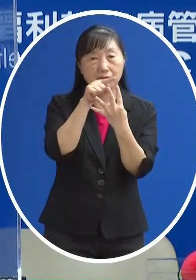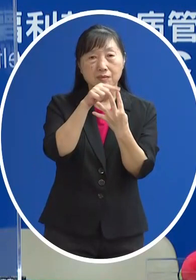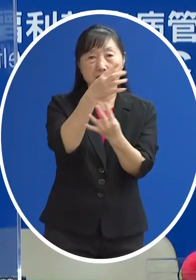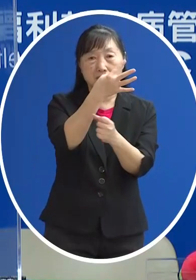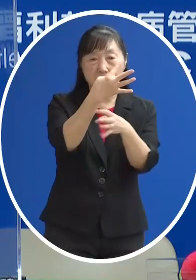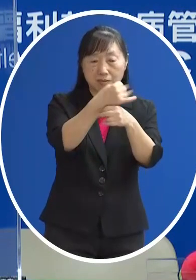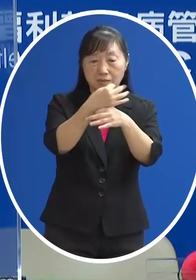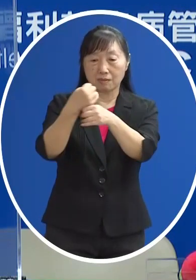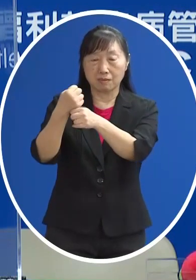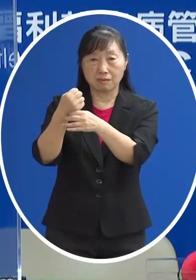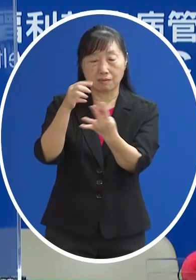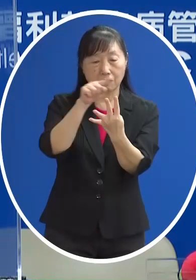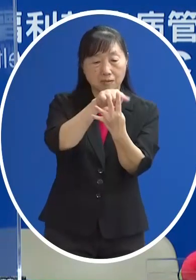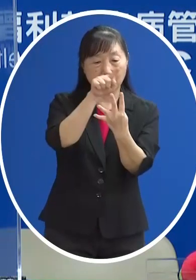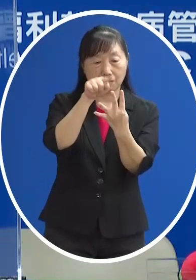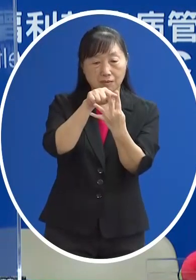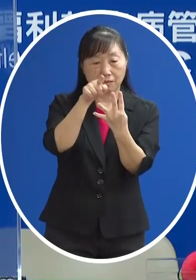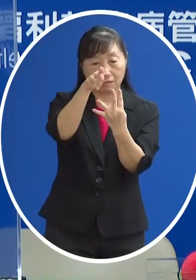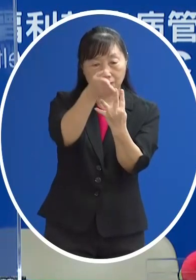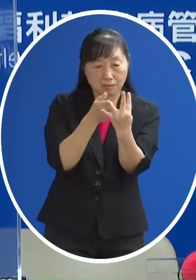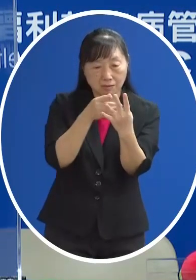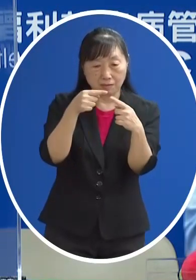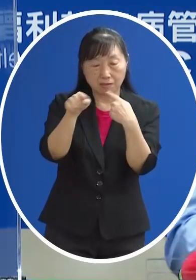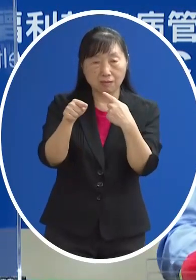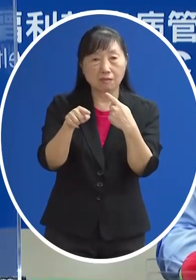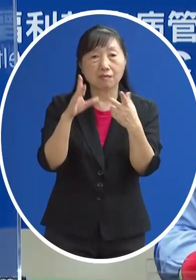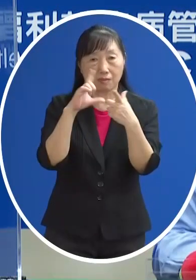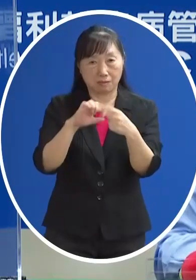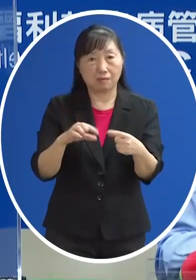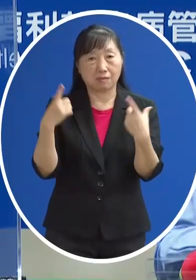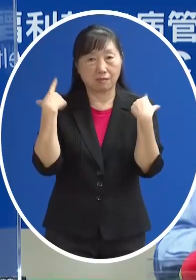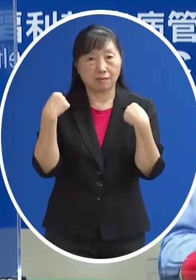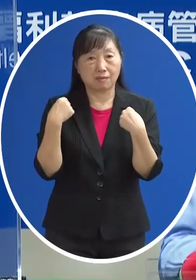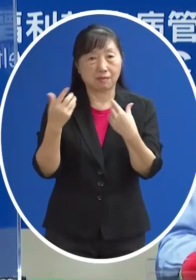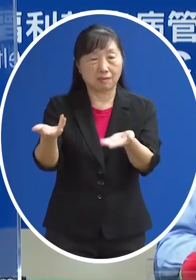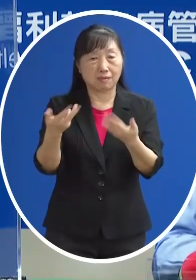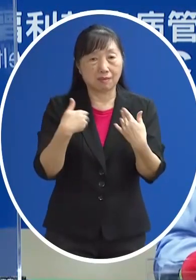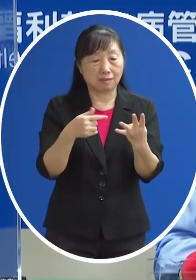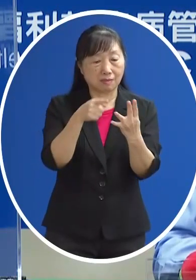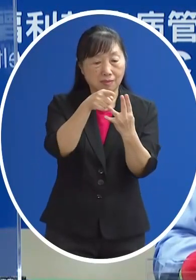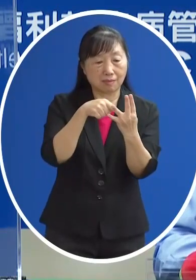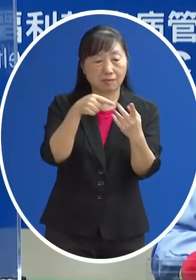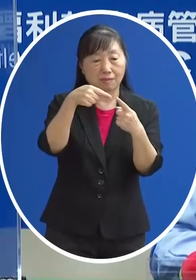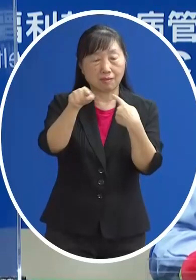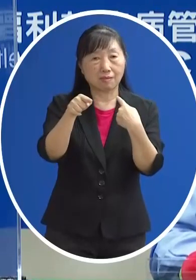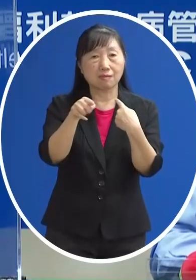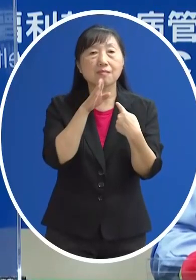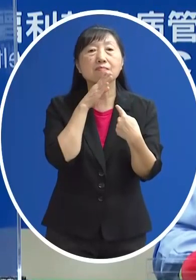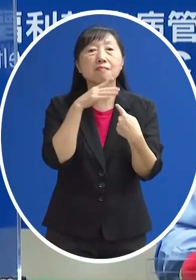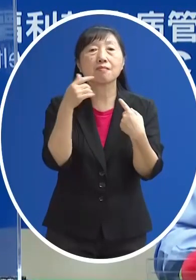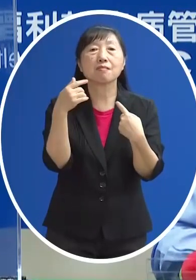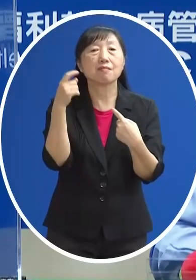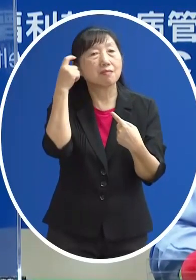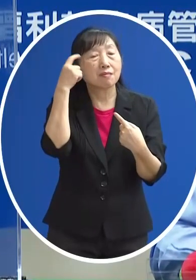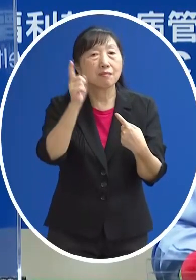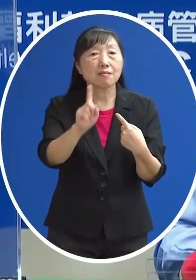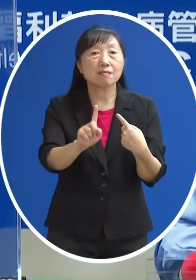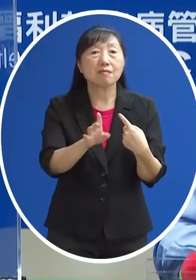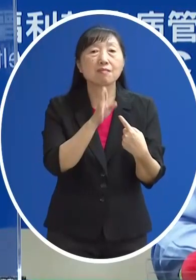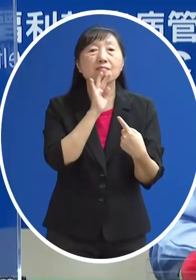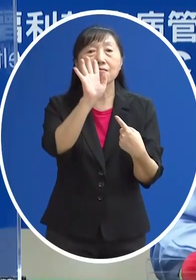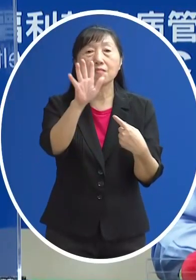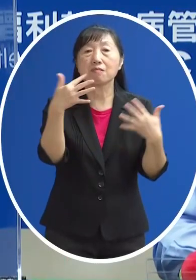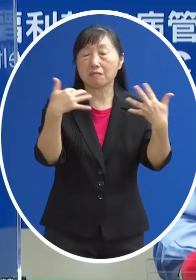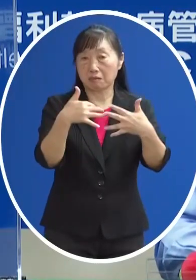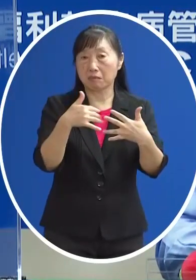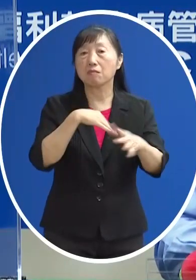每一个批号送进来都是连续的，好，那中间有跳掉的哈，就表示哈有一些问